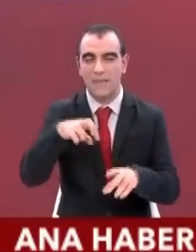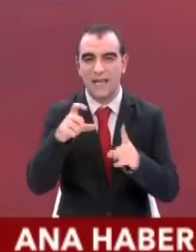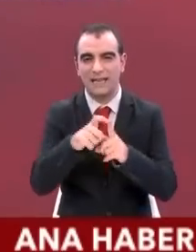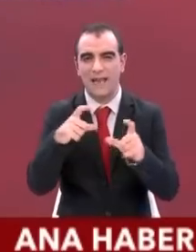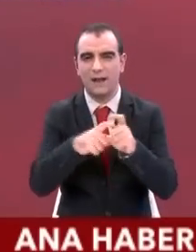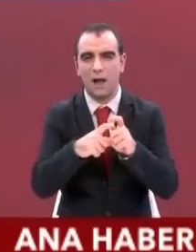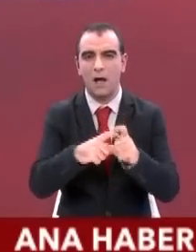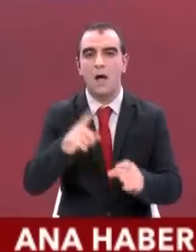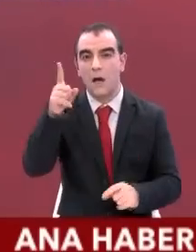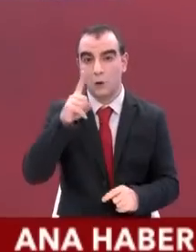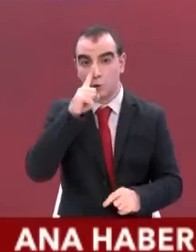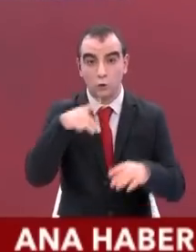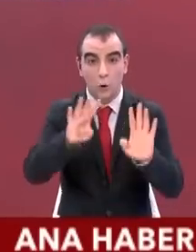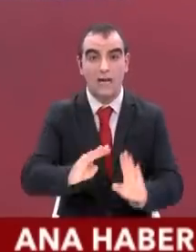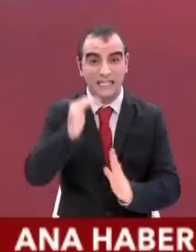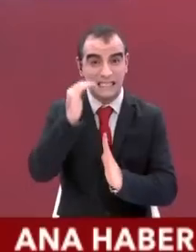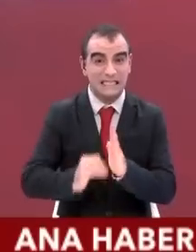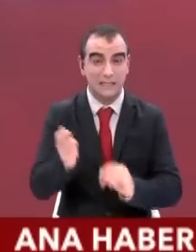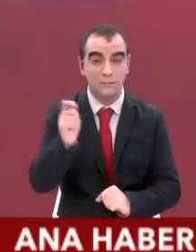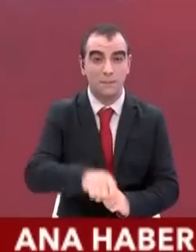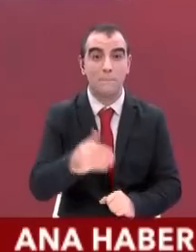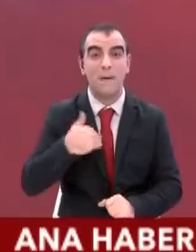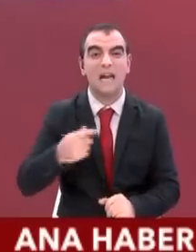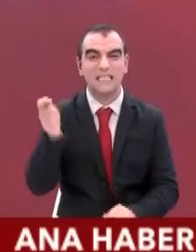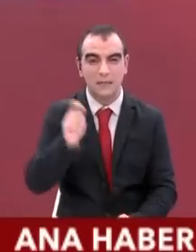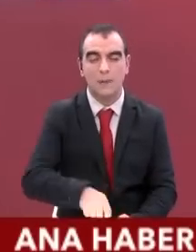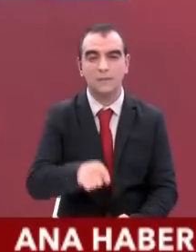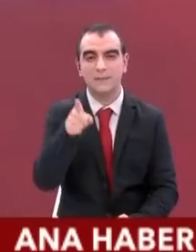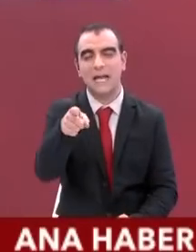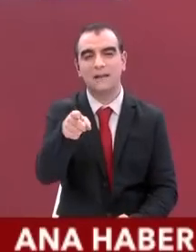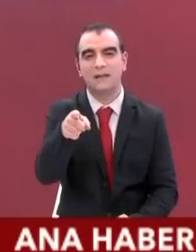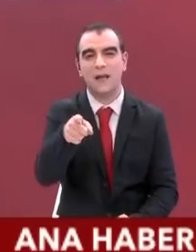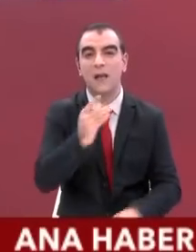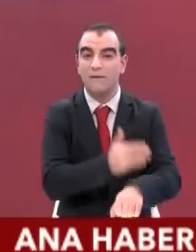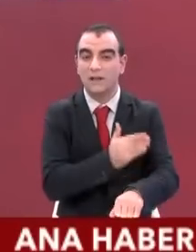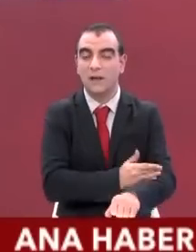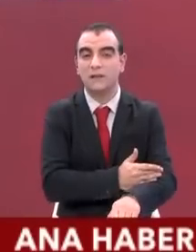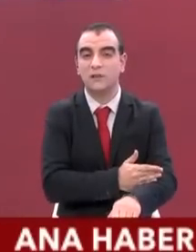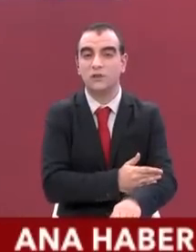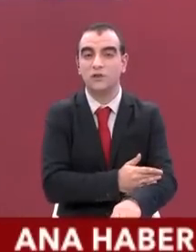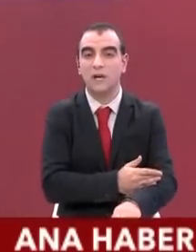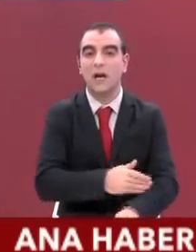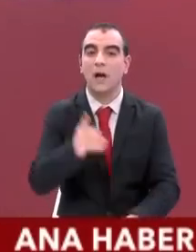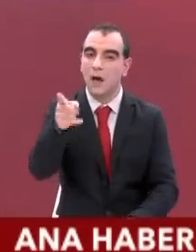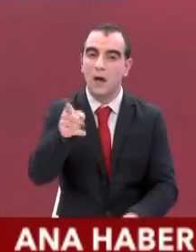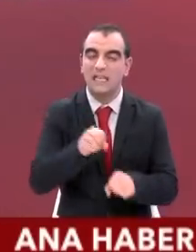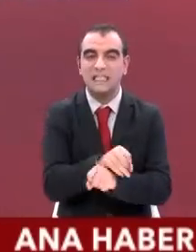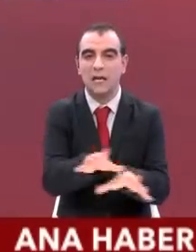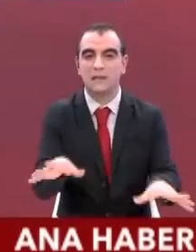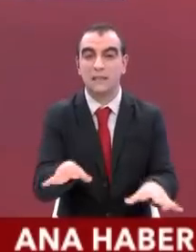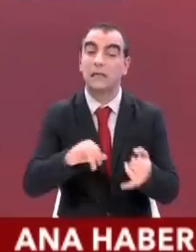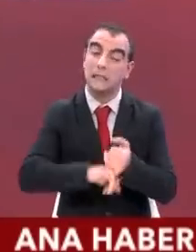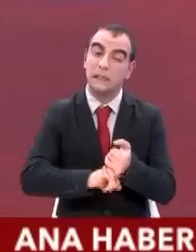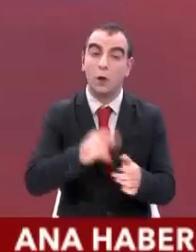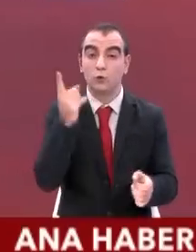doğalgaza indirim yapacaksınız Ben yaptım sen de vatandaşa İstanbul diye yansıtacaksın İddaa